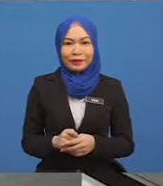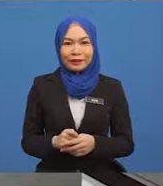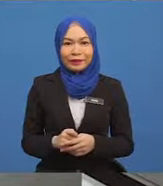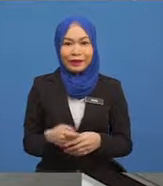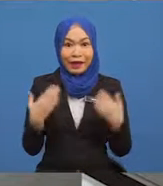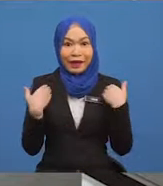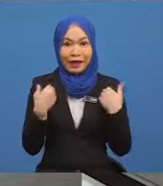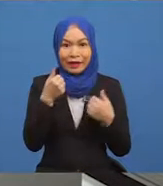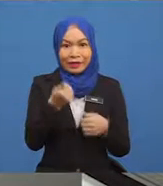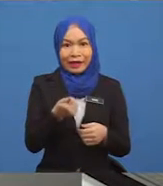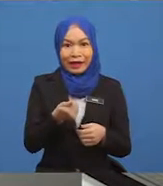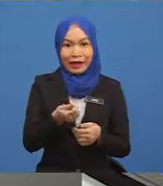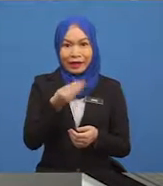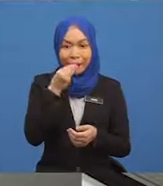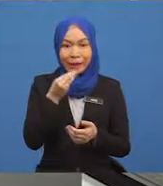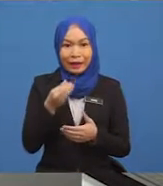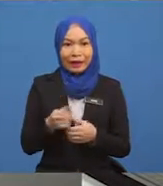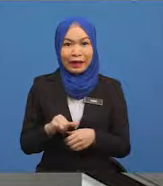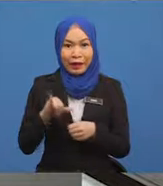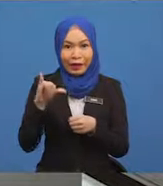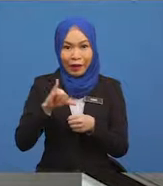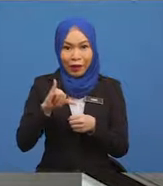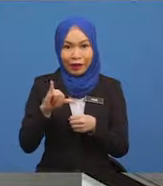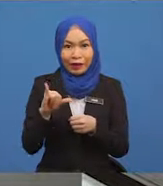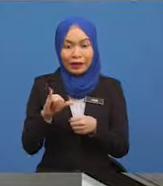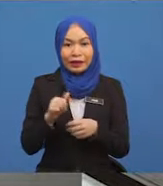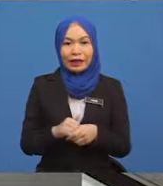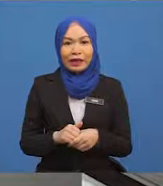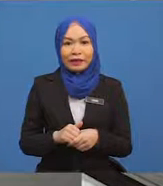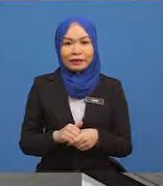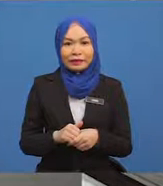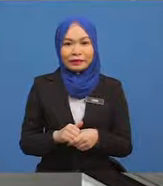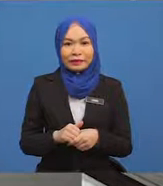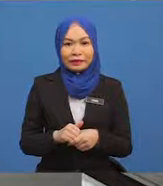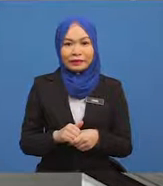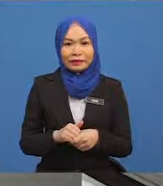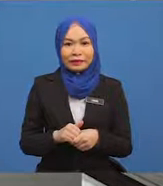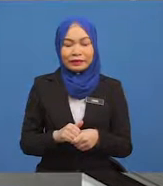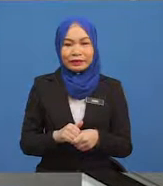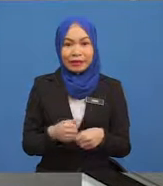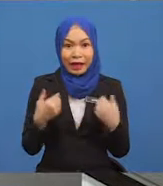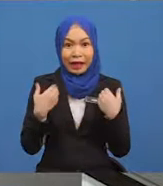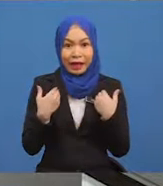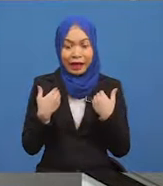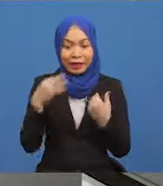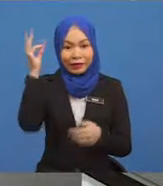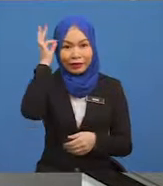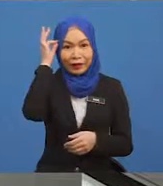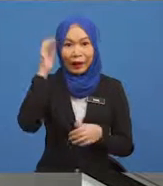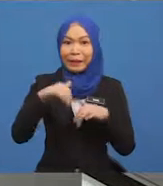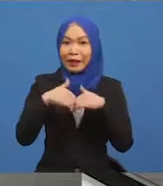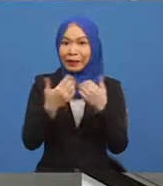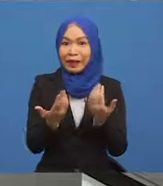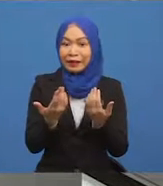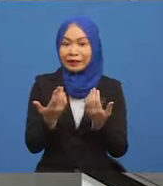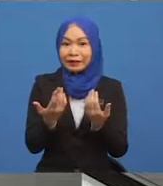anda makan dadih atau yogurt? Pernahkah anda terfikir bagaimana ia